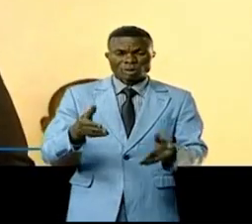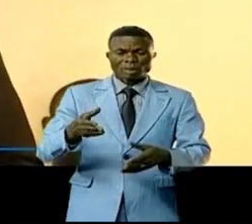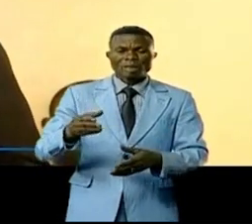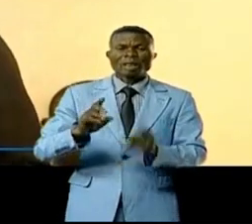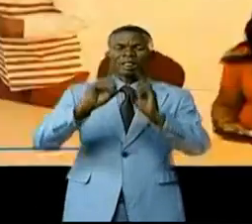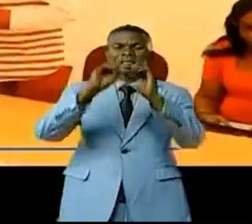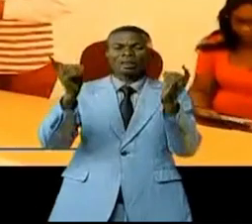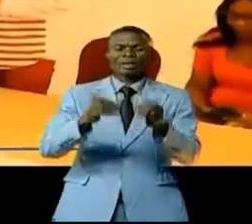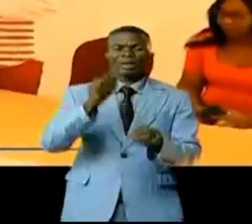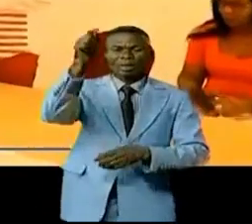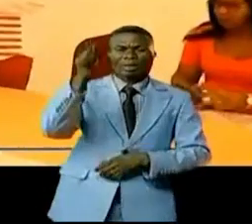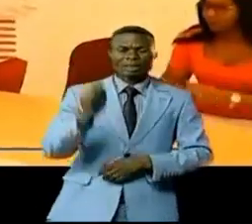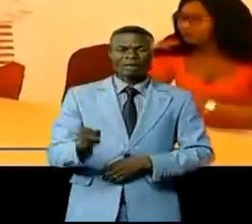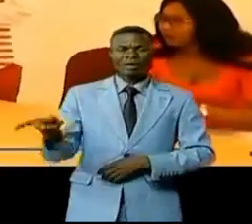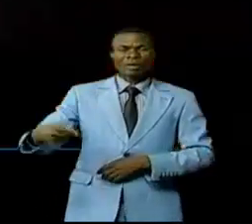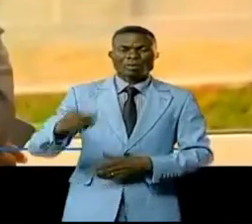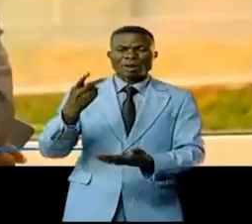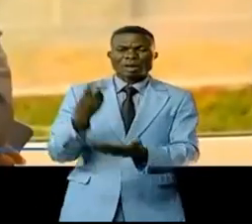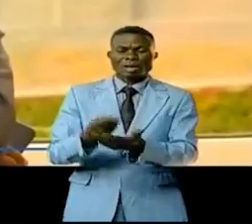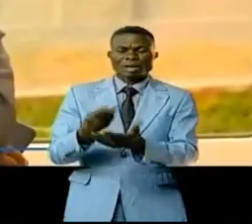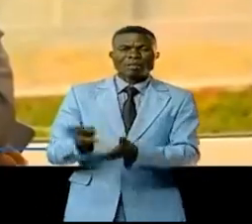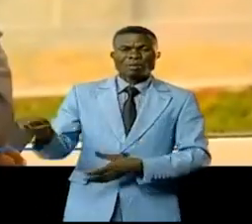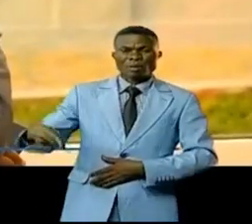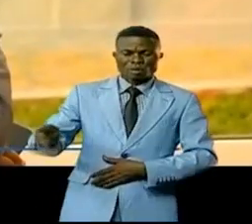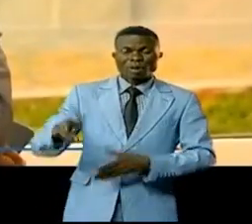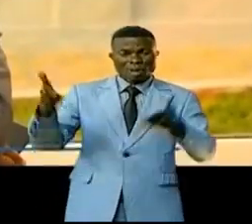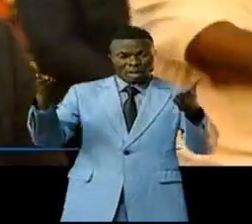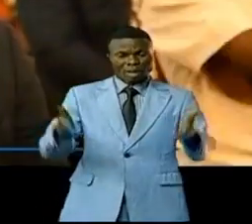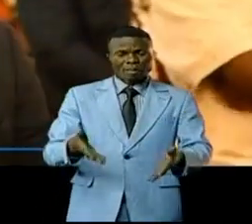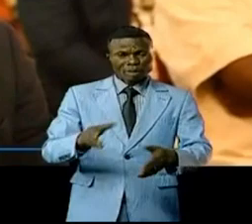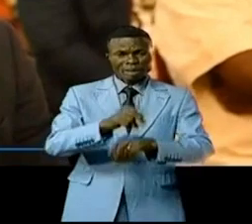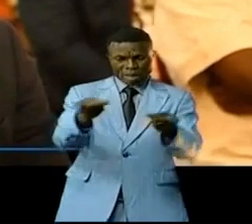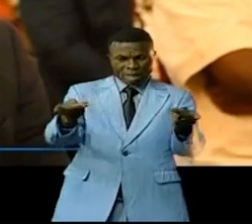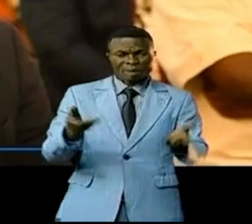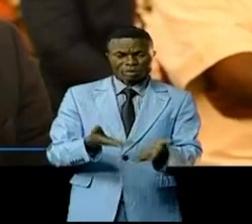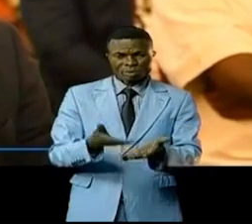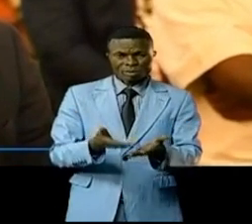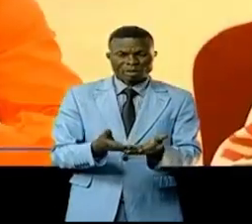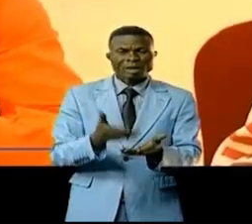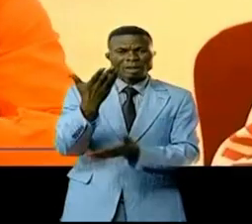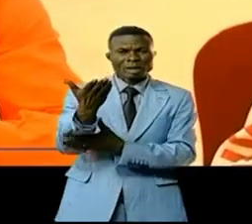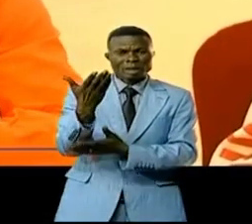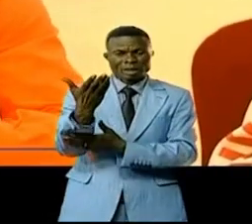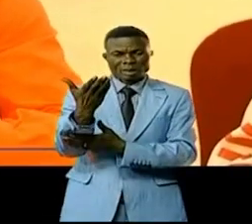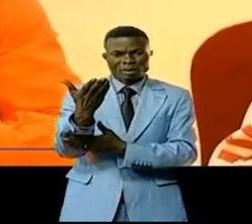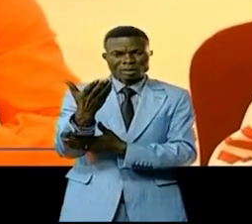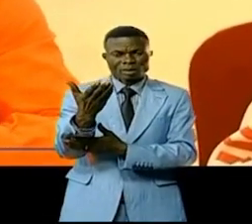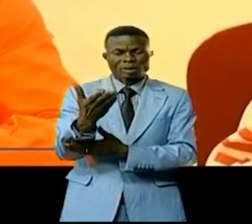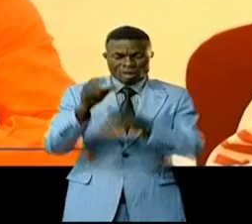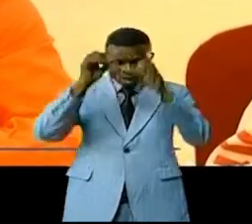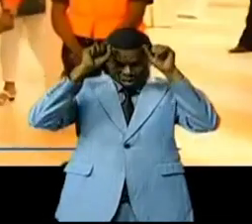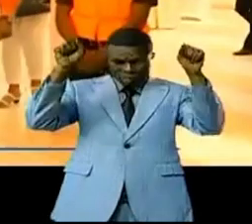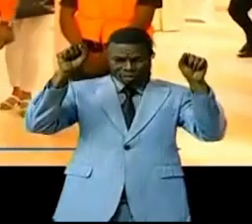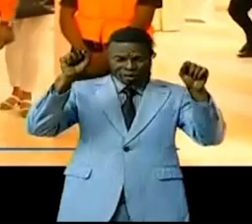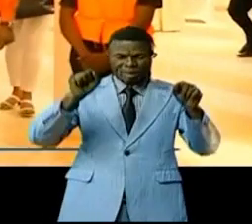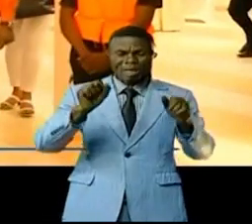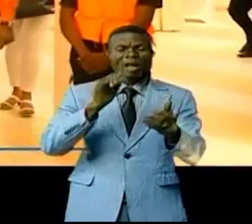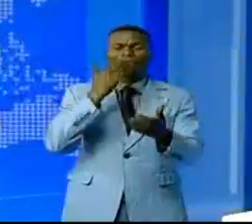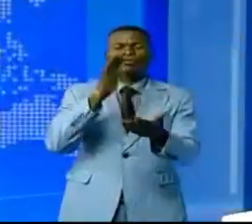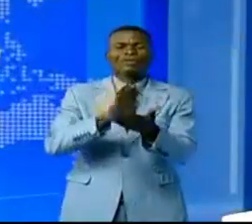la division provinciale des sports en province. Les deux instances sportives ont félicité l'engagement du nouveau président du FC